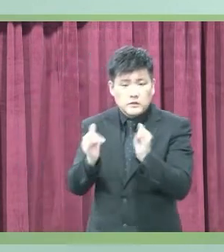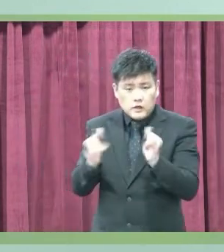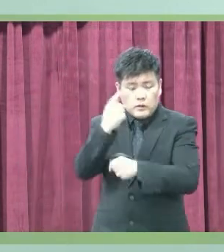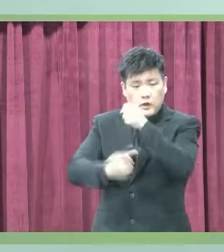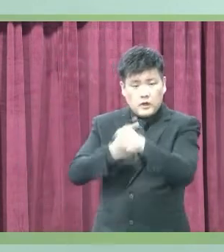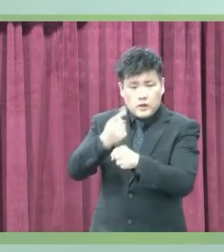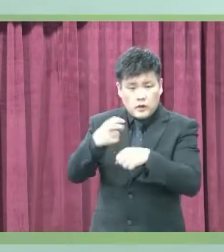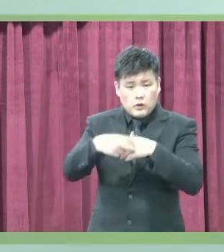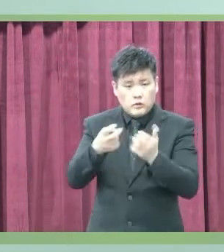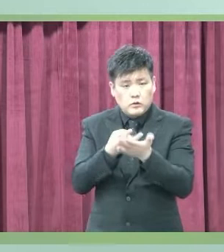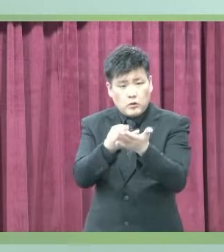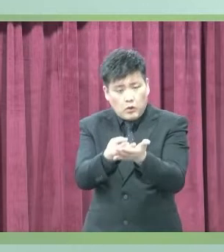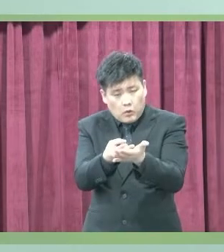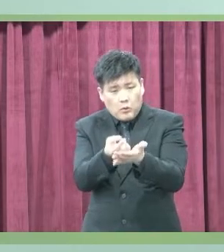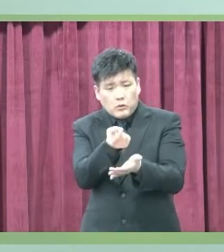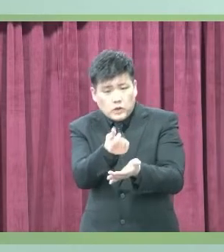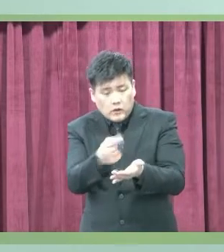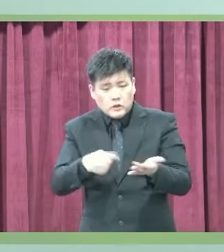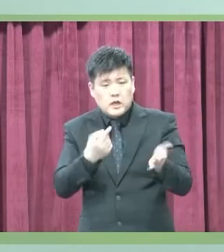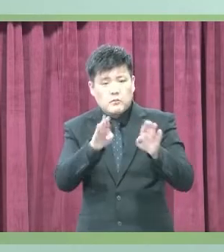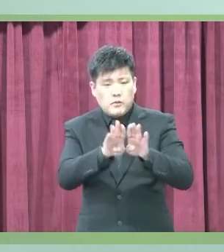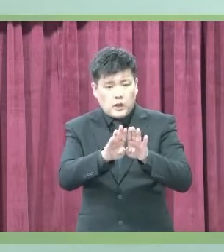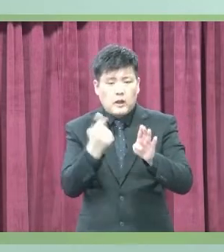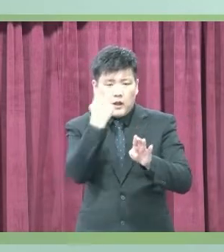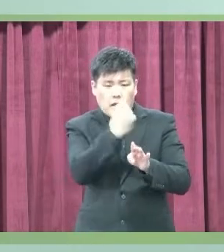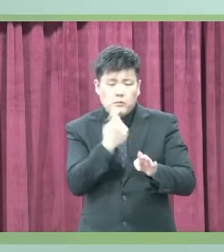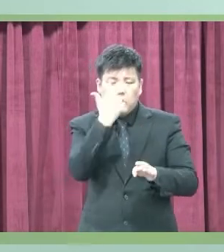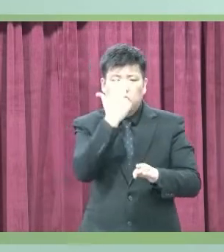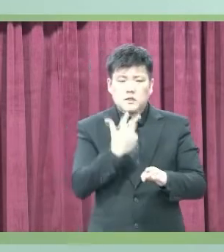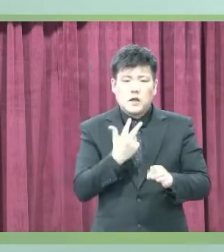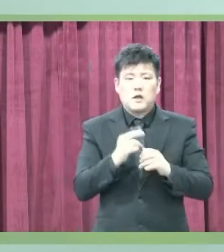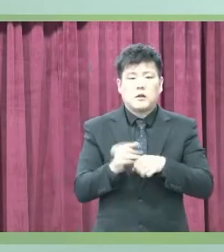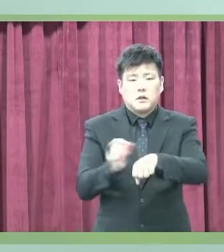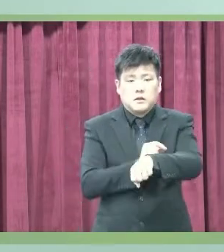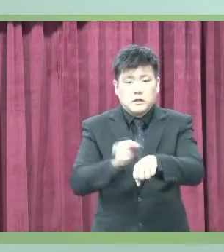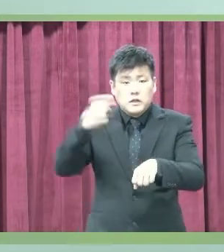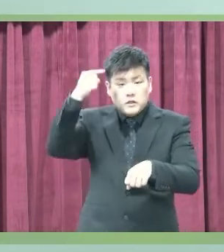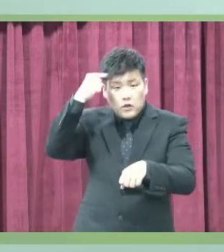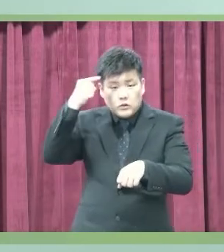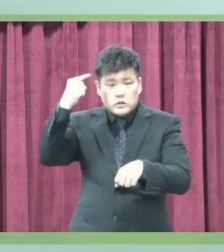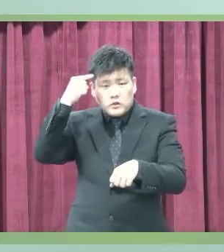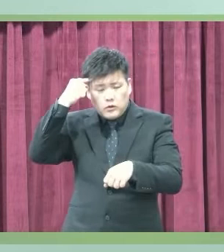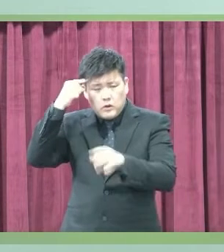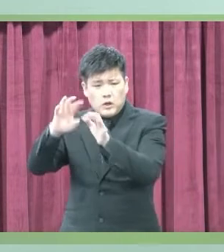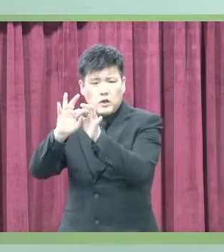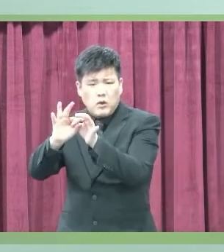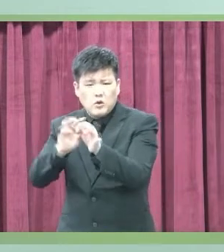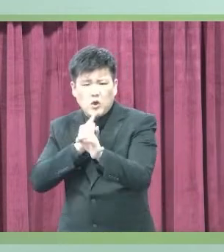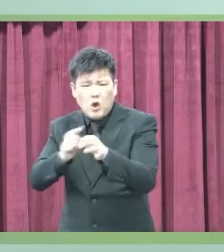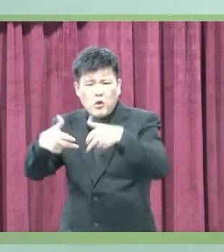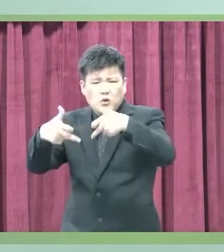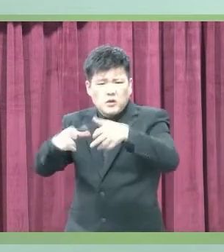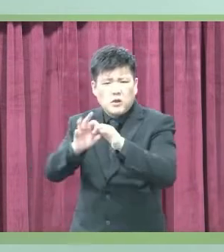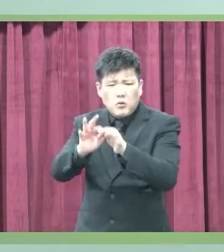일수가 낮은 장애 유형은 자폐성 안면 시각 장애 순입니다. 특히 정신, 내변변, 신장, 언어 장애의 경우